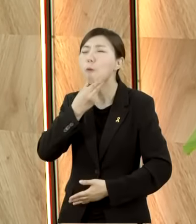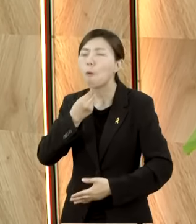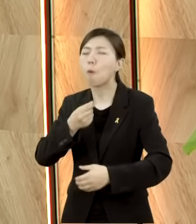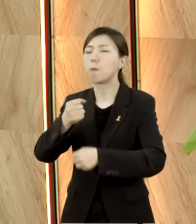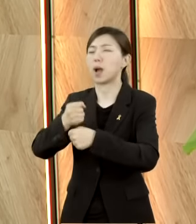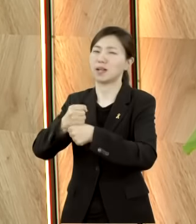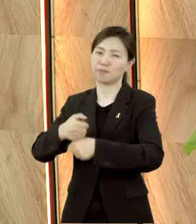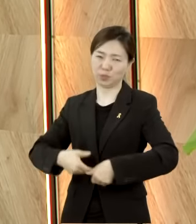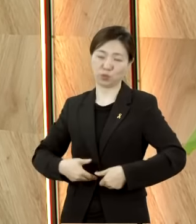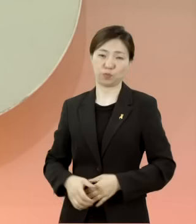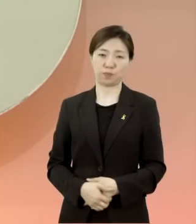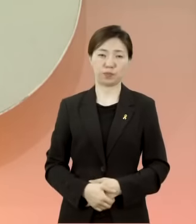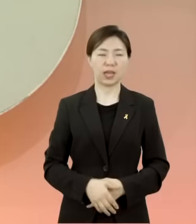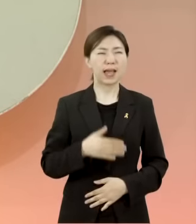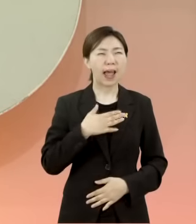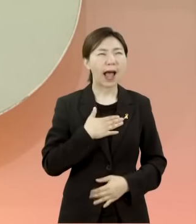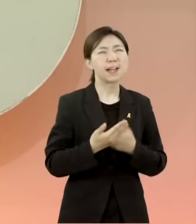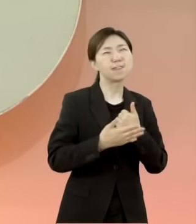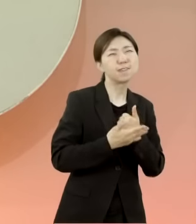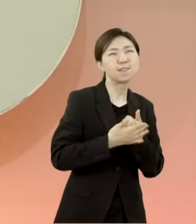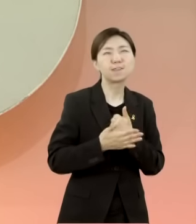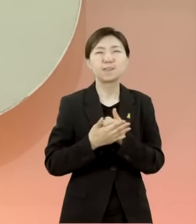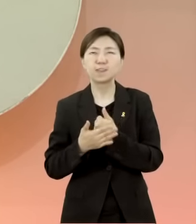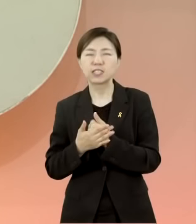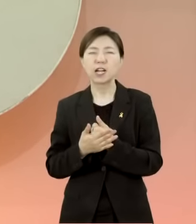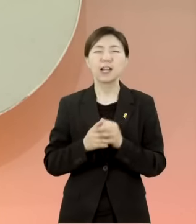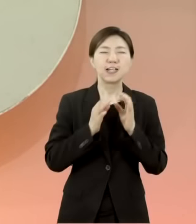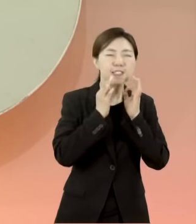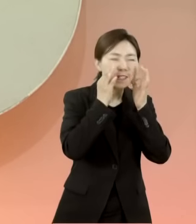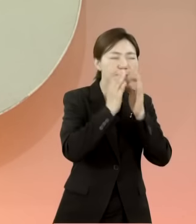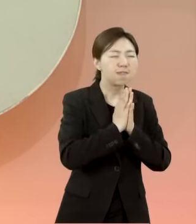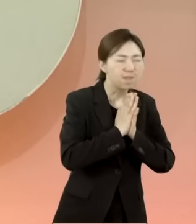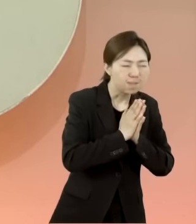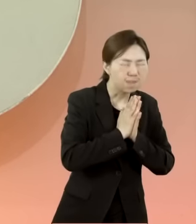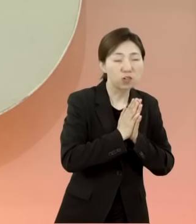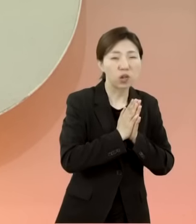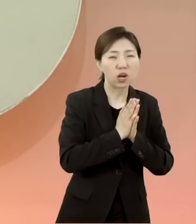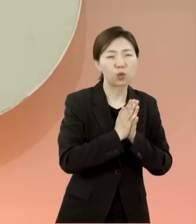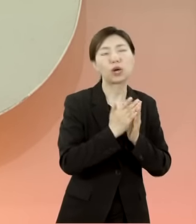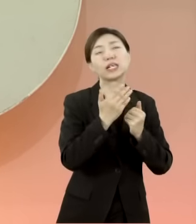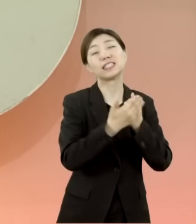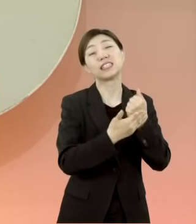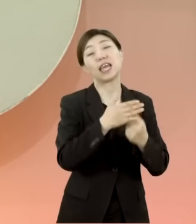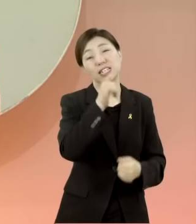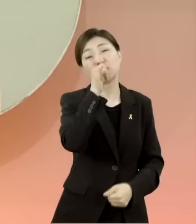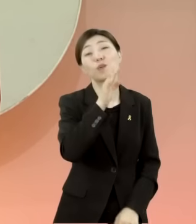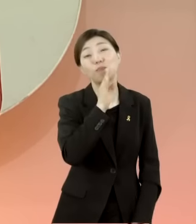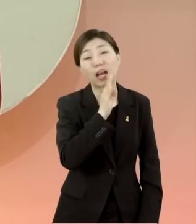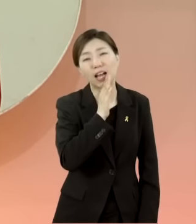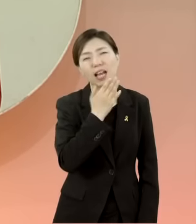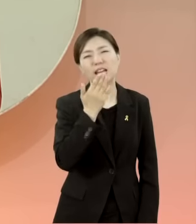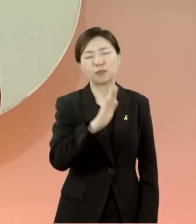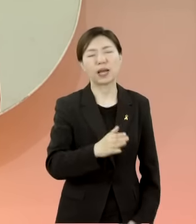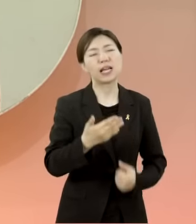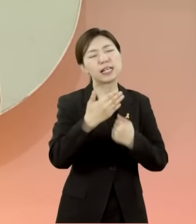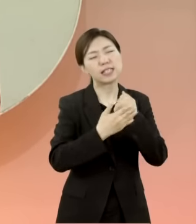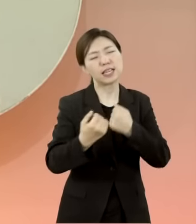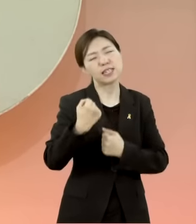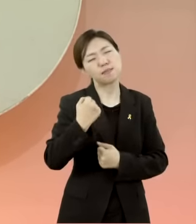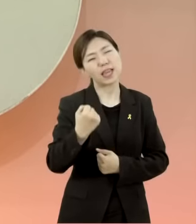지어야 된다 제 그 얘기를 늘 하잖아요 기도만 그까 나잘 되게 주세요 기도만 하는 것은